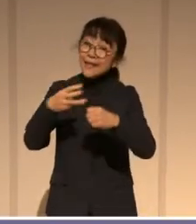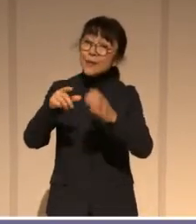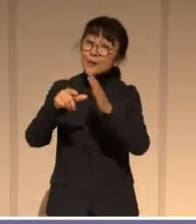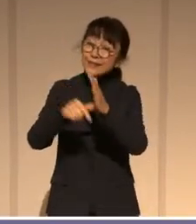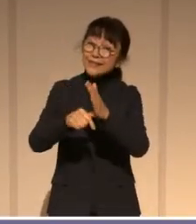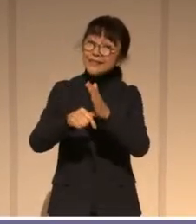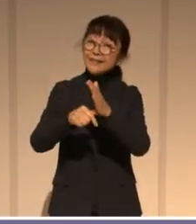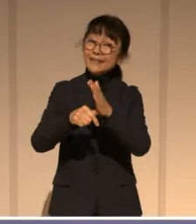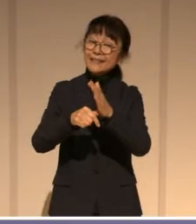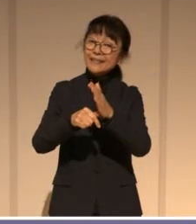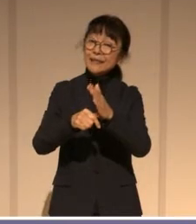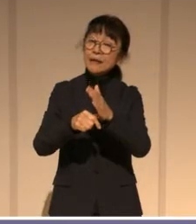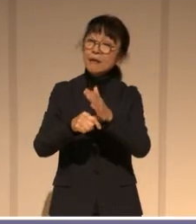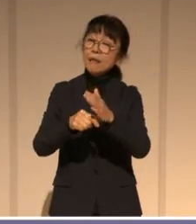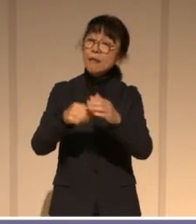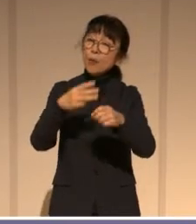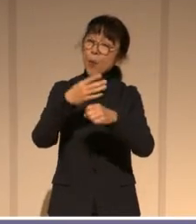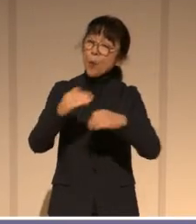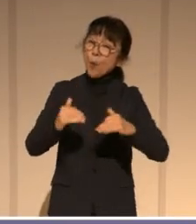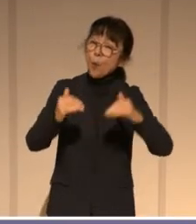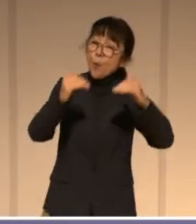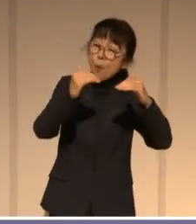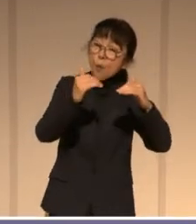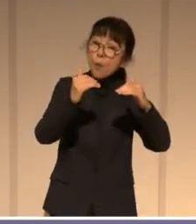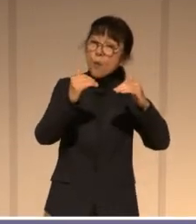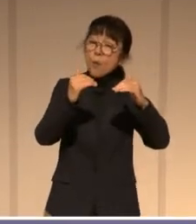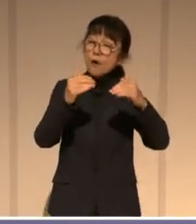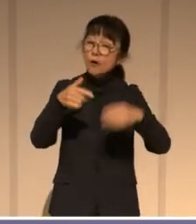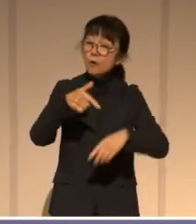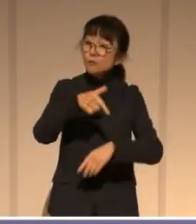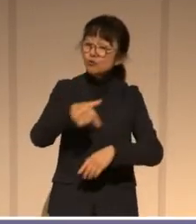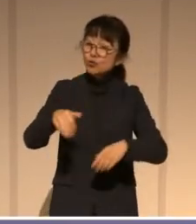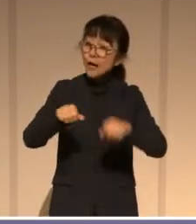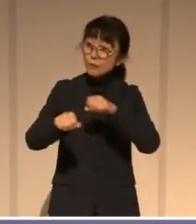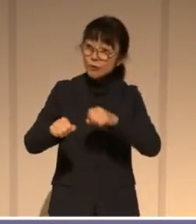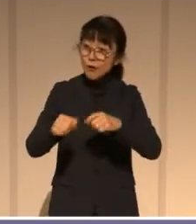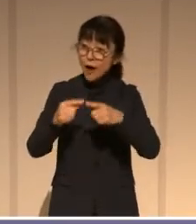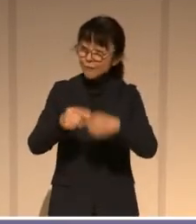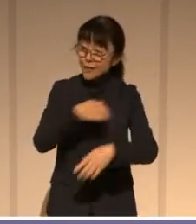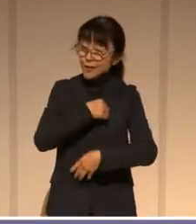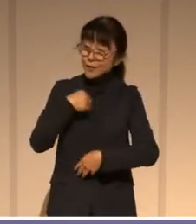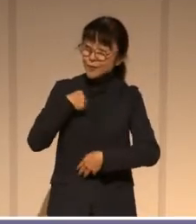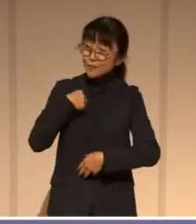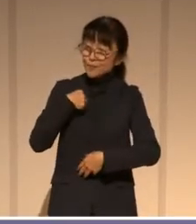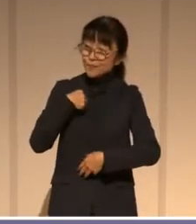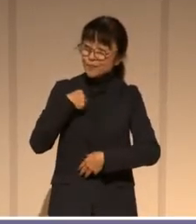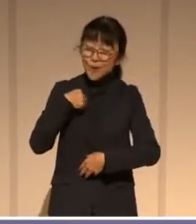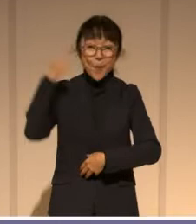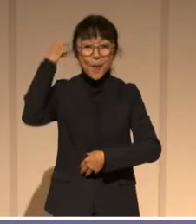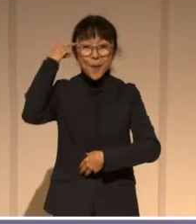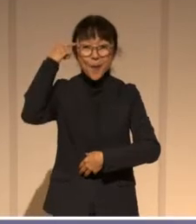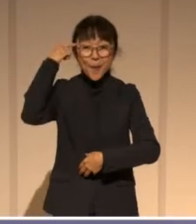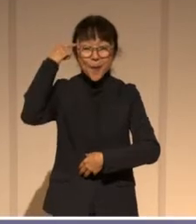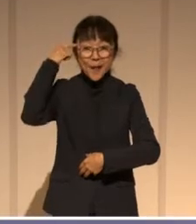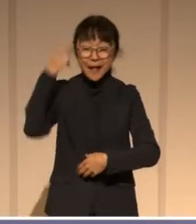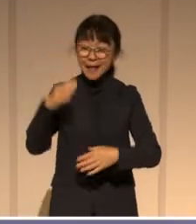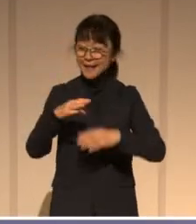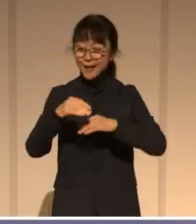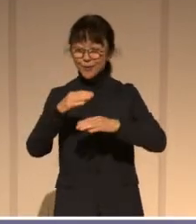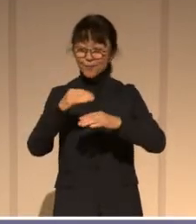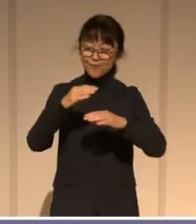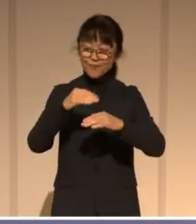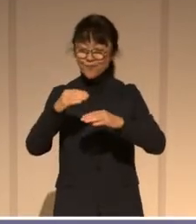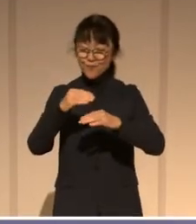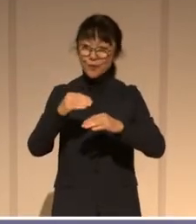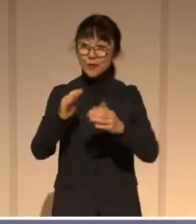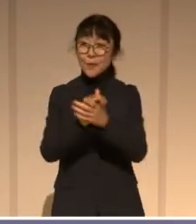に次の年生であーこの部活に入れると思ってすごくその楽器を持って演奏して